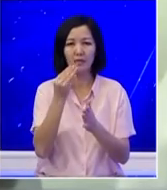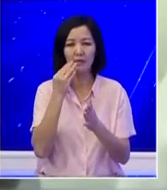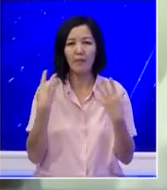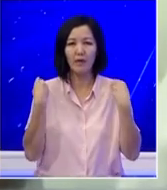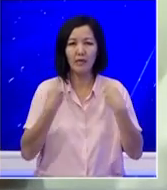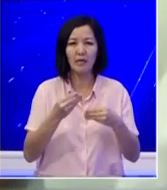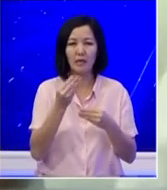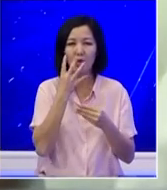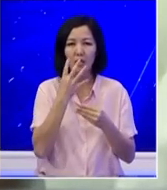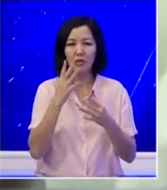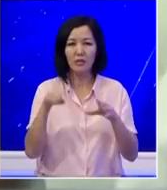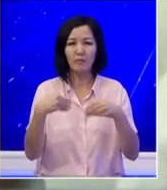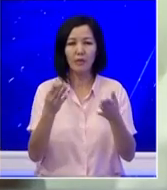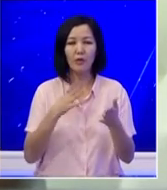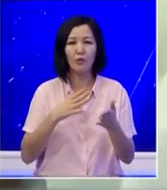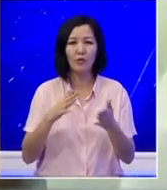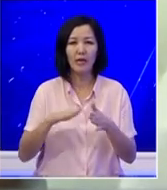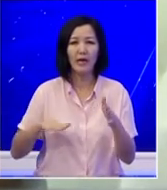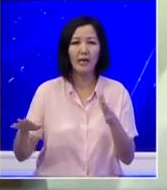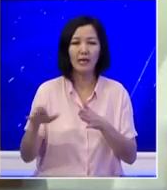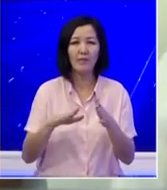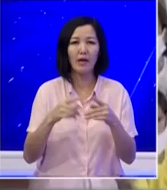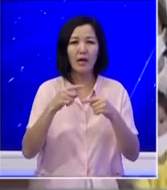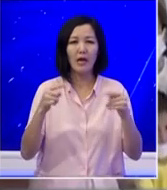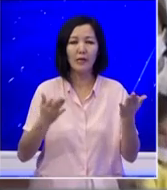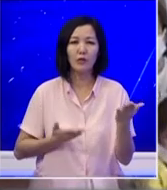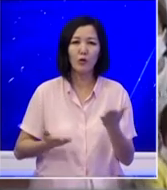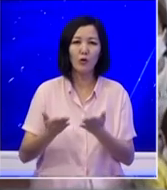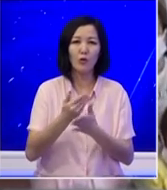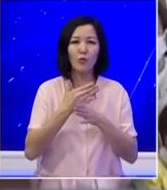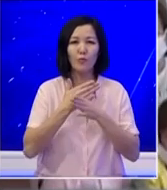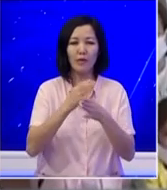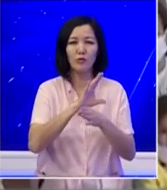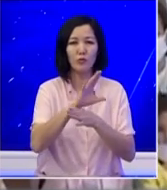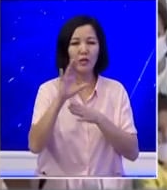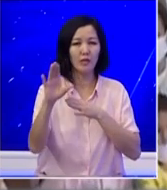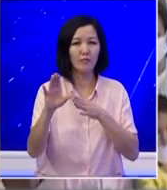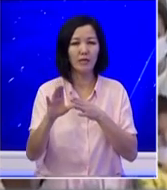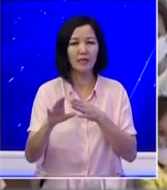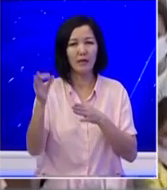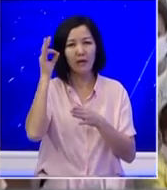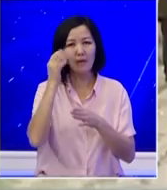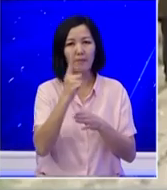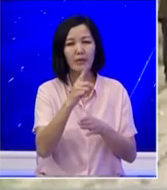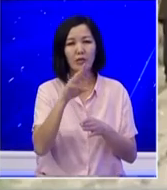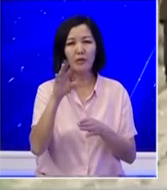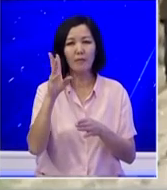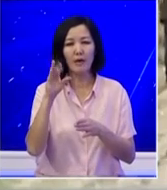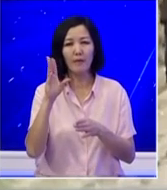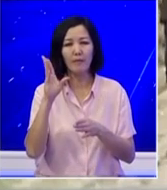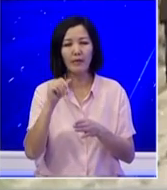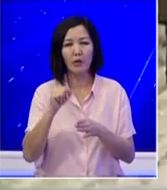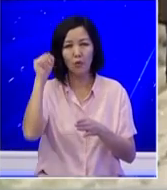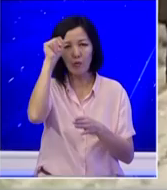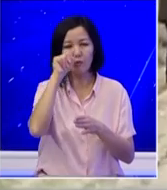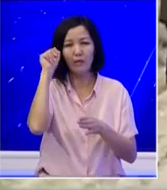қамтамасыз етілуде. Қазір еліміздің әр аймағы тиісінше гуманитарлық көмек жөнелтіп жатыр. Естеріңізге сала кетейік, 1 мамырда Сардоба су қоймасы